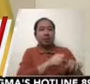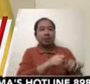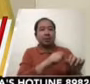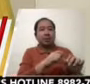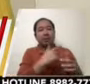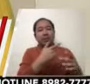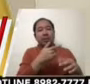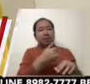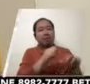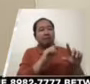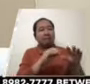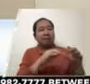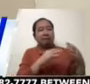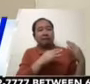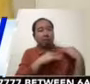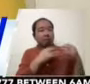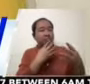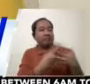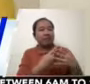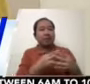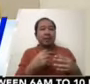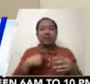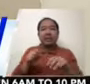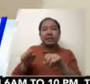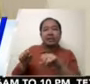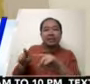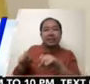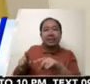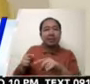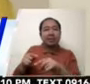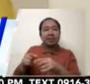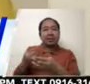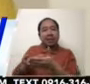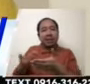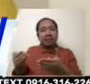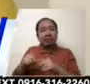yung pera sa akin. 450 lang bumam sa akin kasi parang may balak sila sa akin kasi.